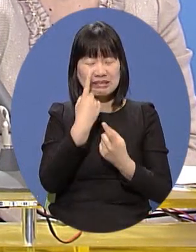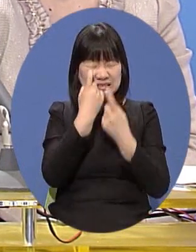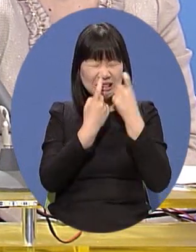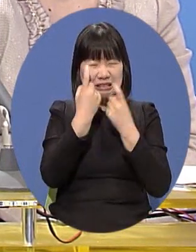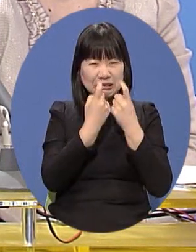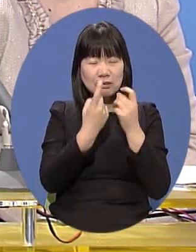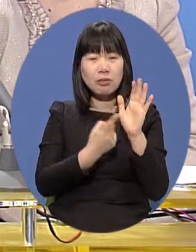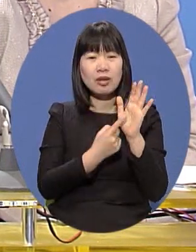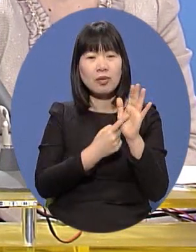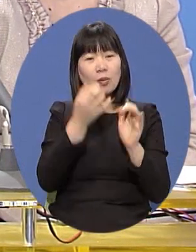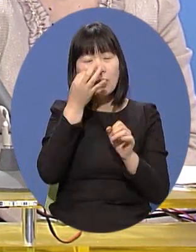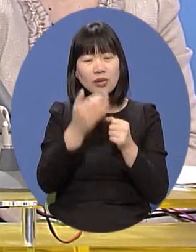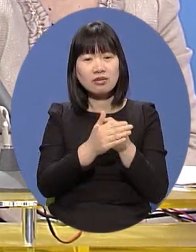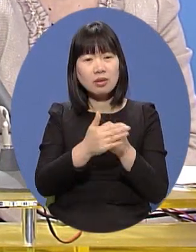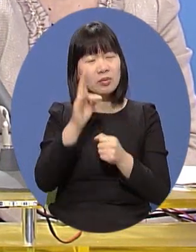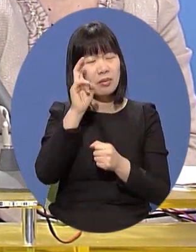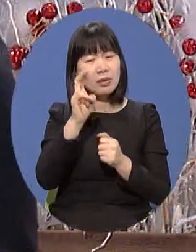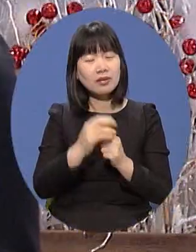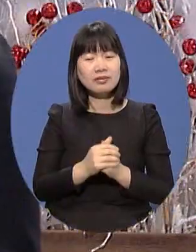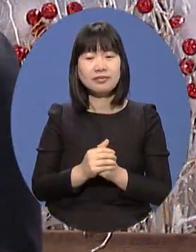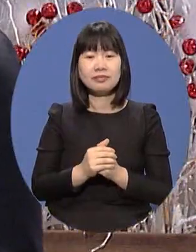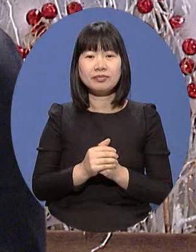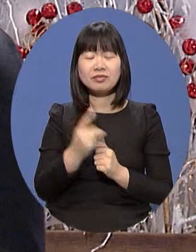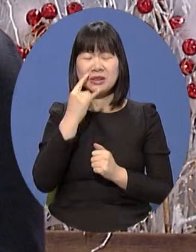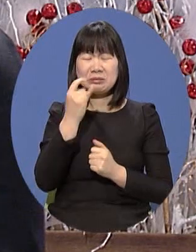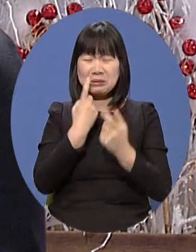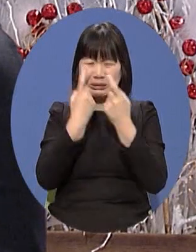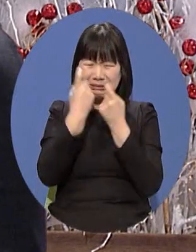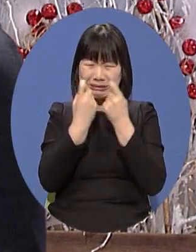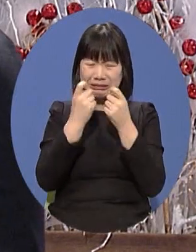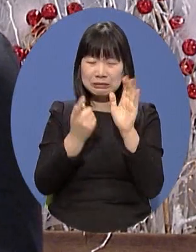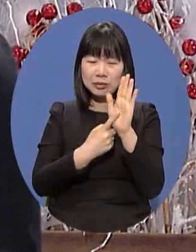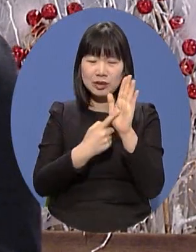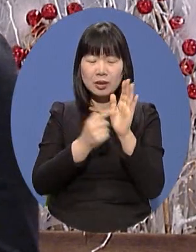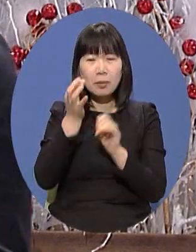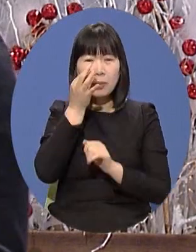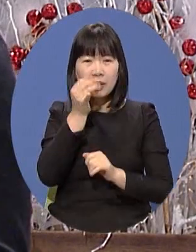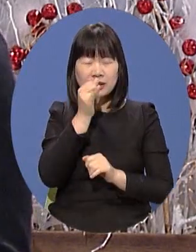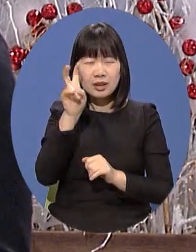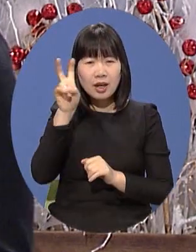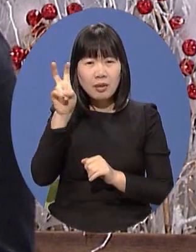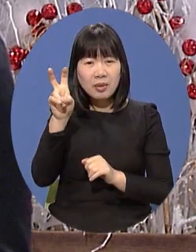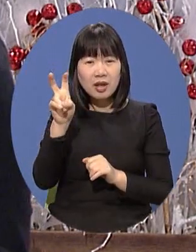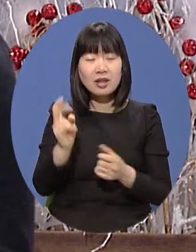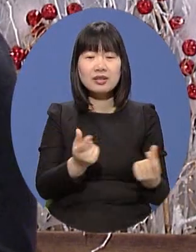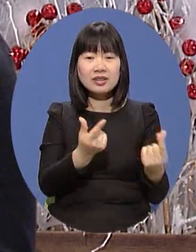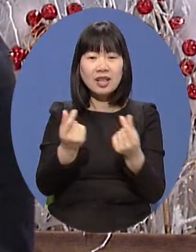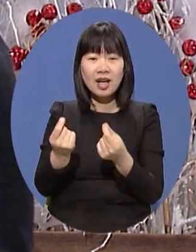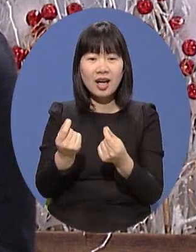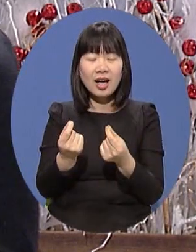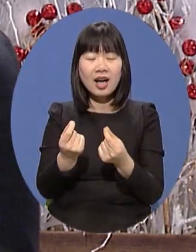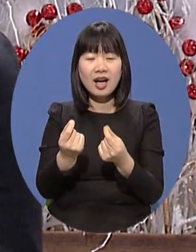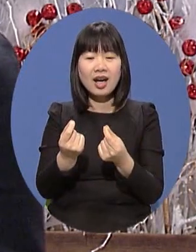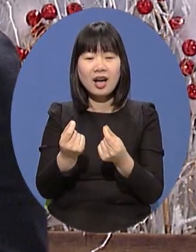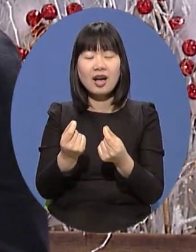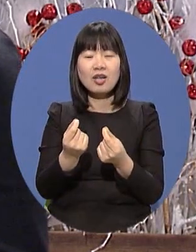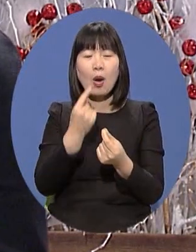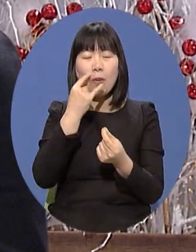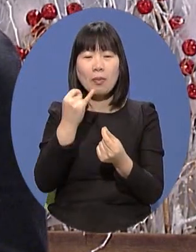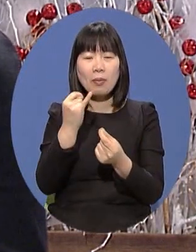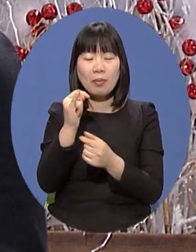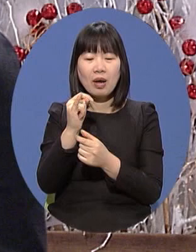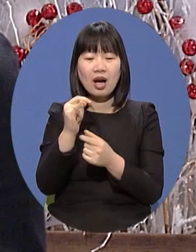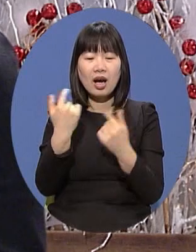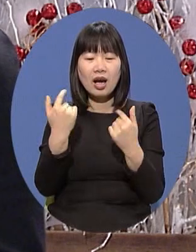섞인 반응을 네, 보였기 때문에 네, 네. 아. 엄마가 짜증 섞인 반응을 보였을 거다. 다 지금 아마 다 들어줬기 때문이다. 엄마 양육